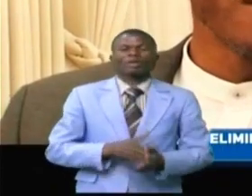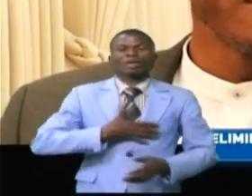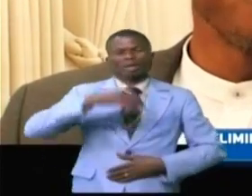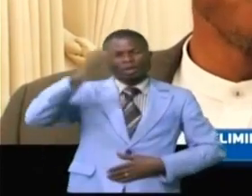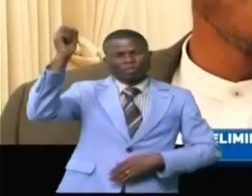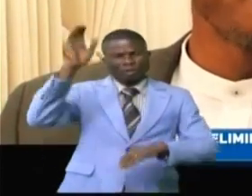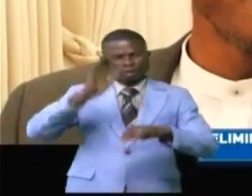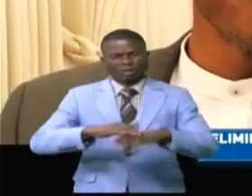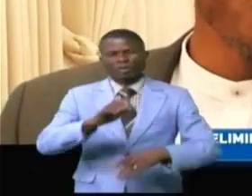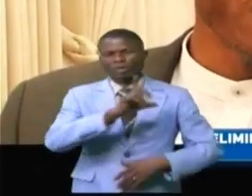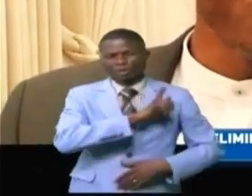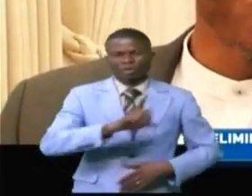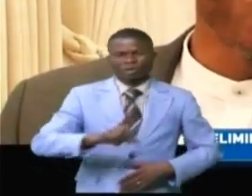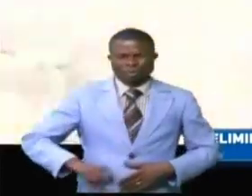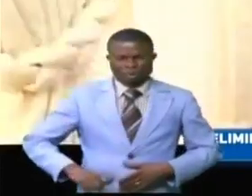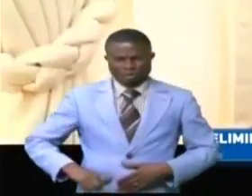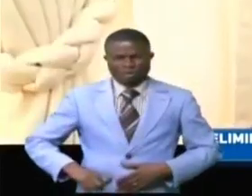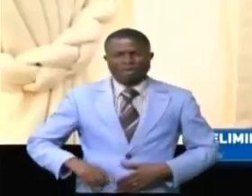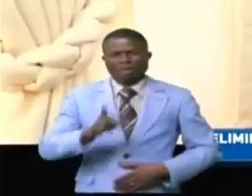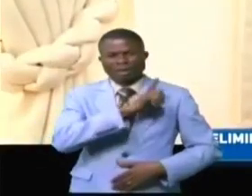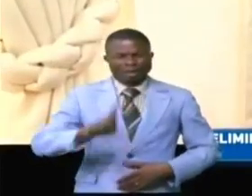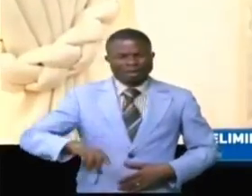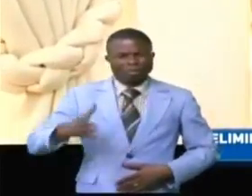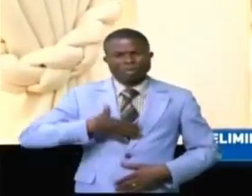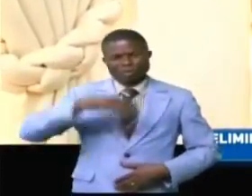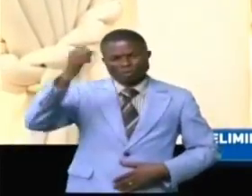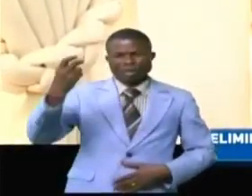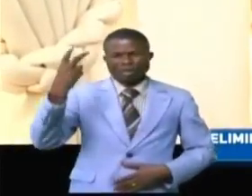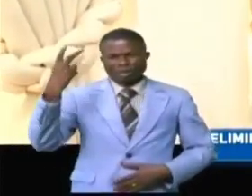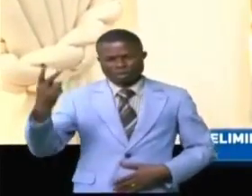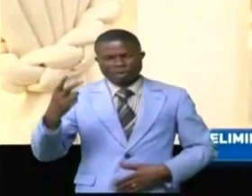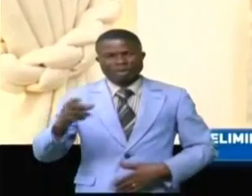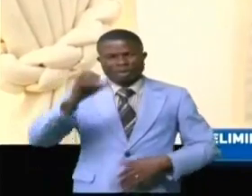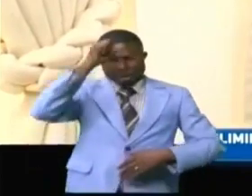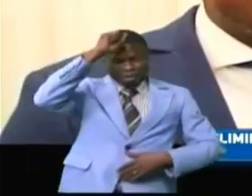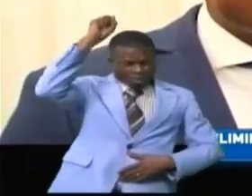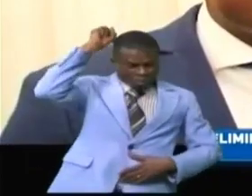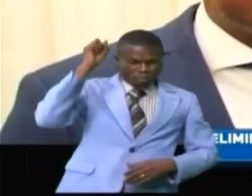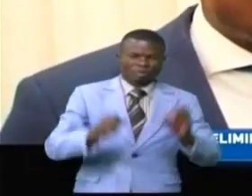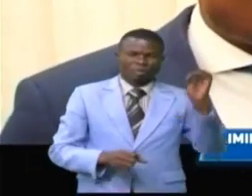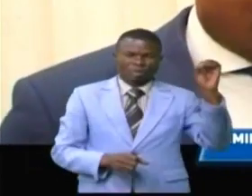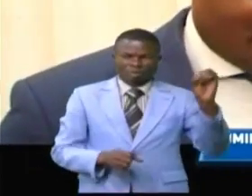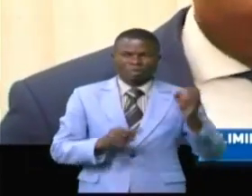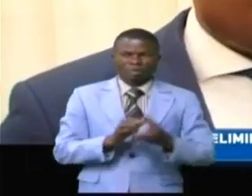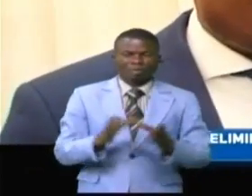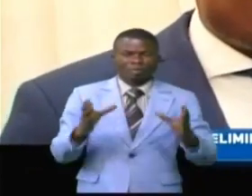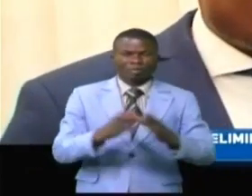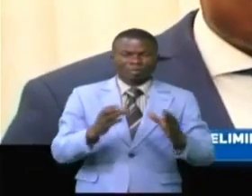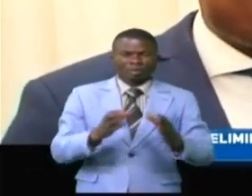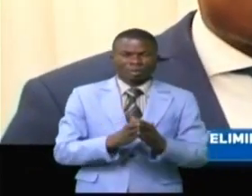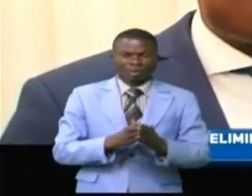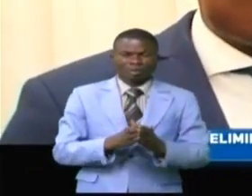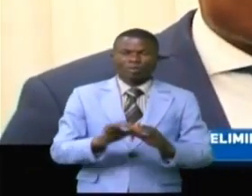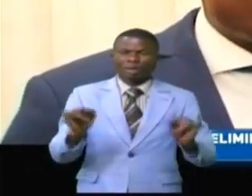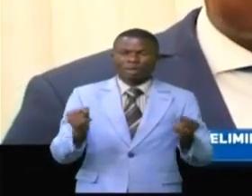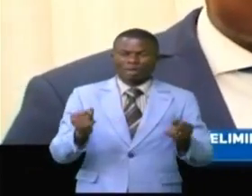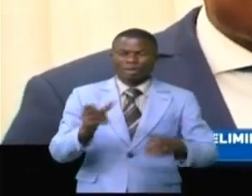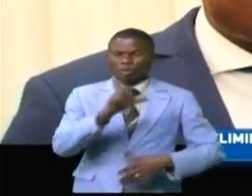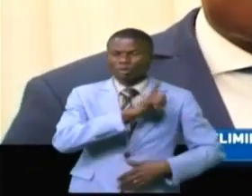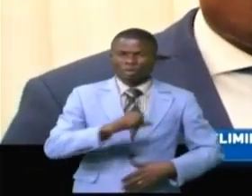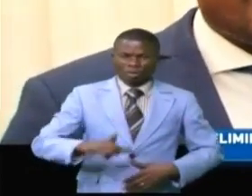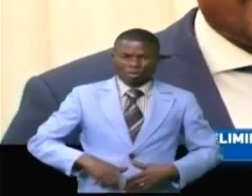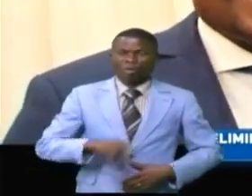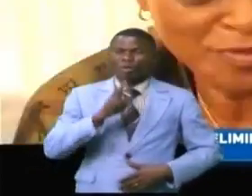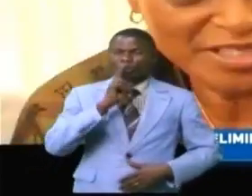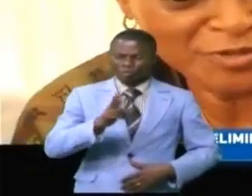puisse gagner demain par 2-0. J'ai la foi, étant que chrétien, nous allons avoir 2 buts. Avec la force de frappe de nos Léopards, je crois que ça va